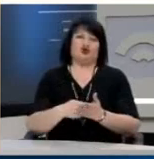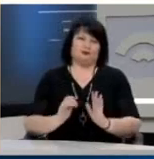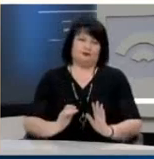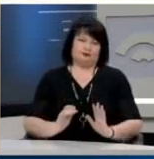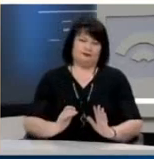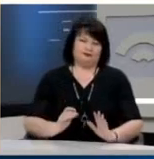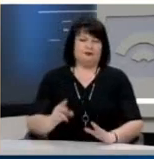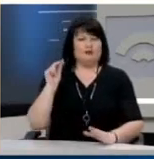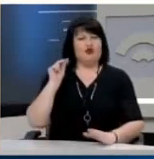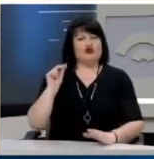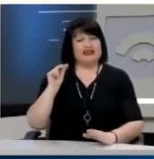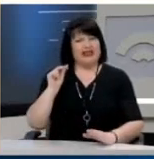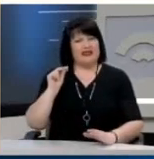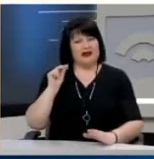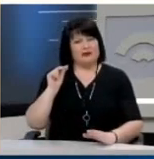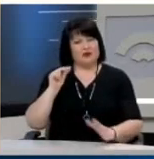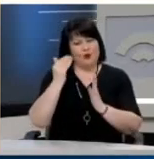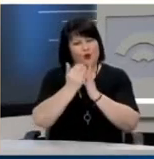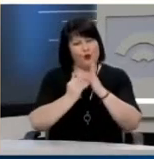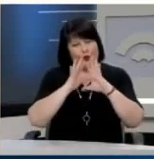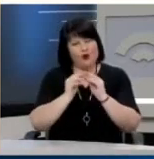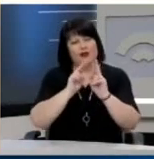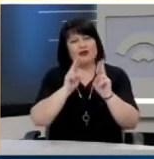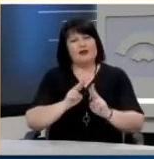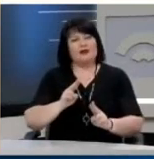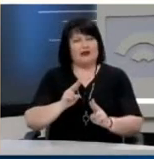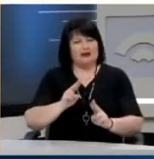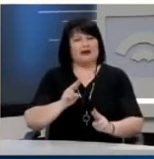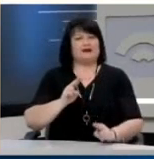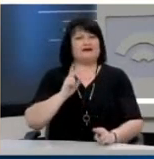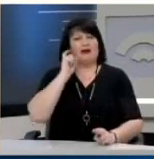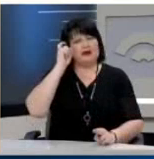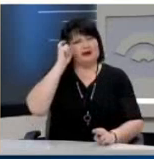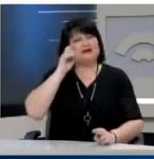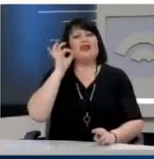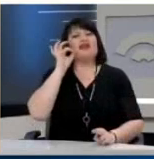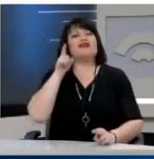όσα δεσμεύθηκα και ανακοίνωσα στη Διεθνή Έκθεση Θεσσαλονίκης,